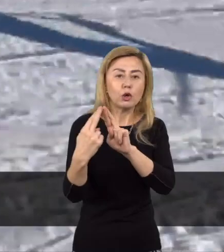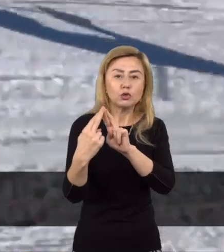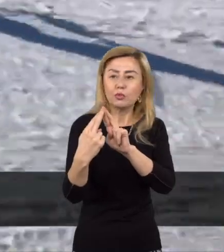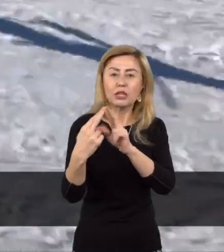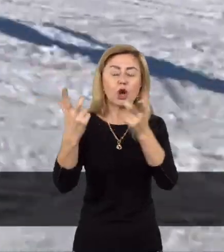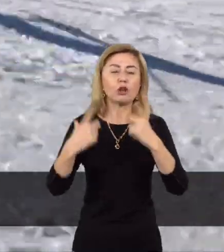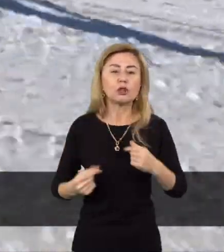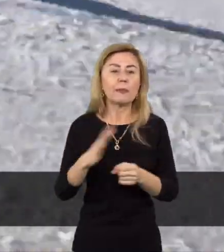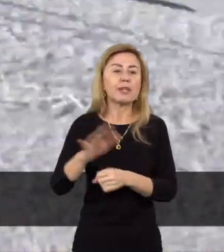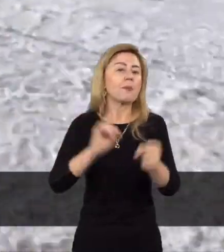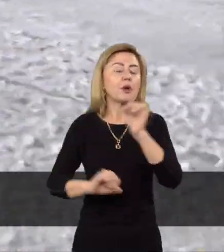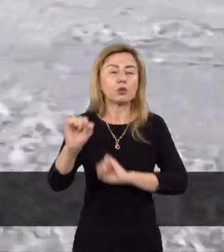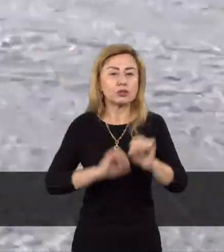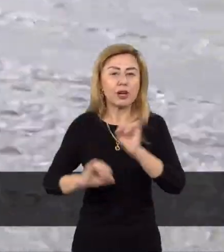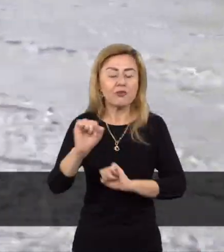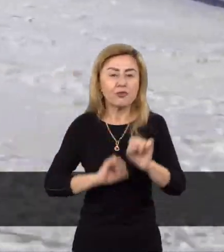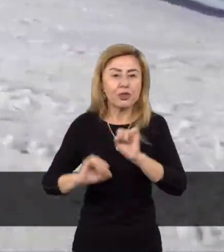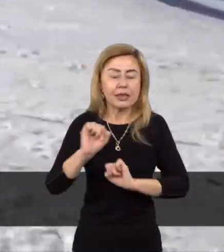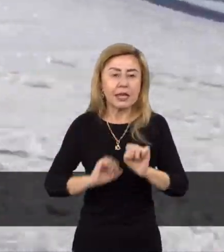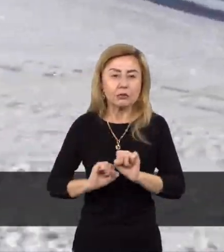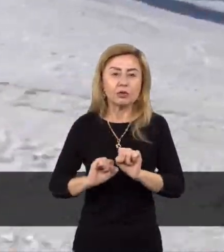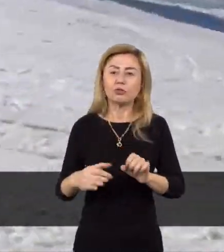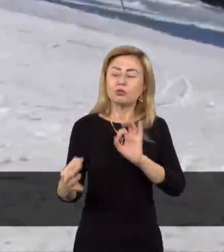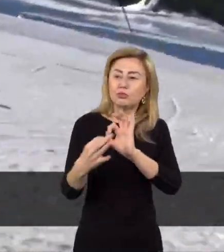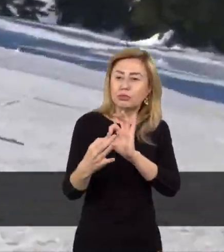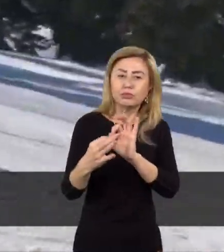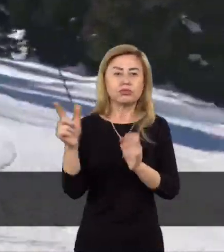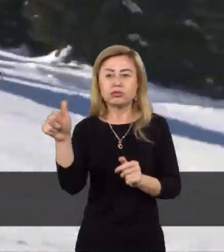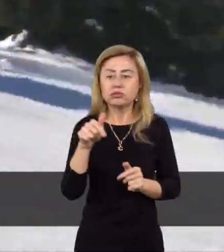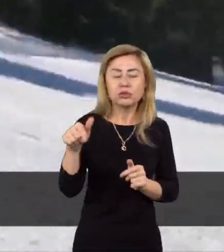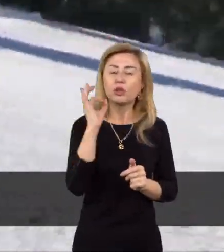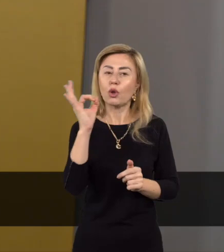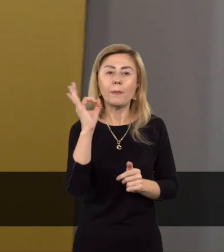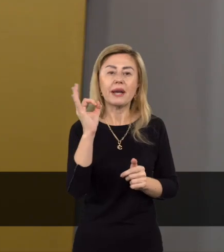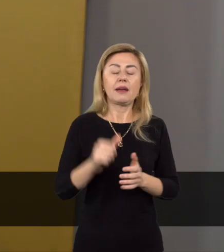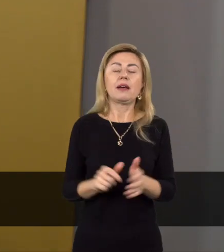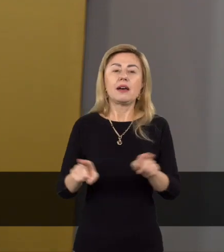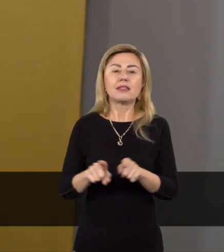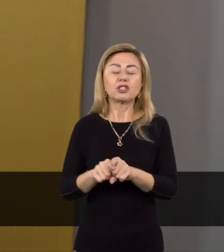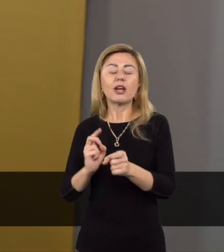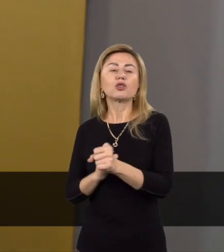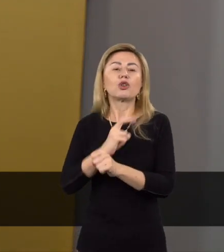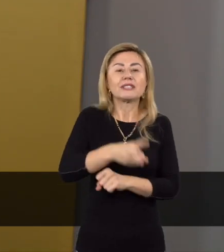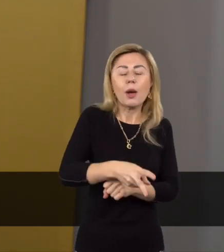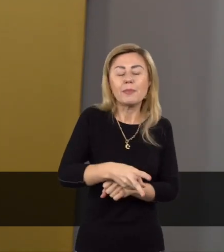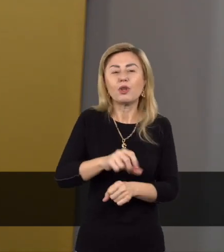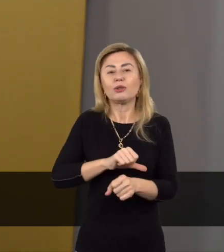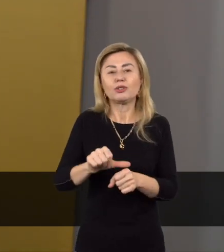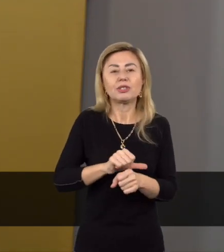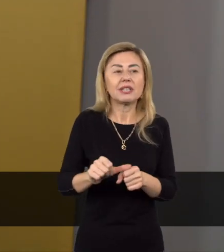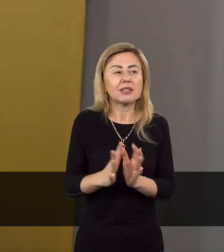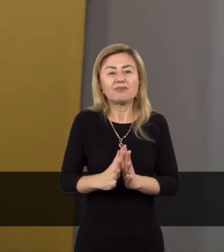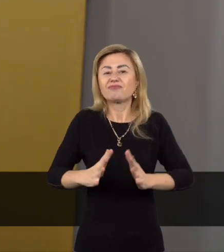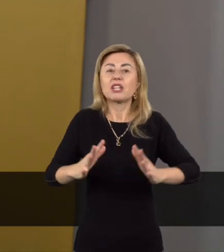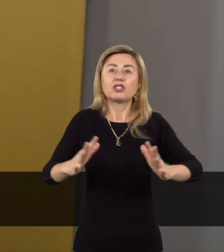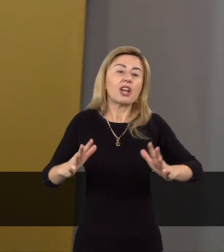niepełnosprawne intelektualnie. Nie może to być trener, który tylko trenuje do samego trenowania. Czyli ta dostępność jest jak gdyby